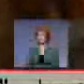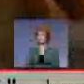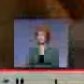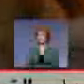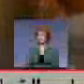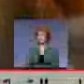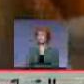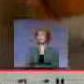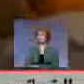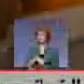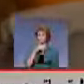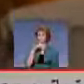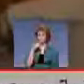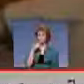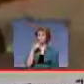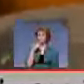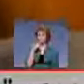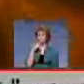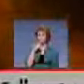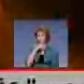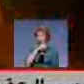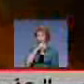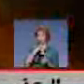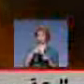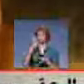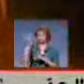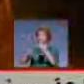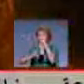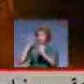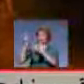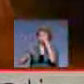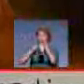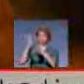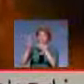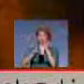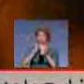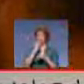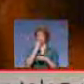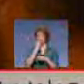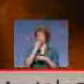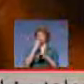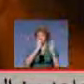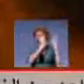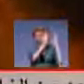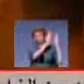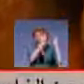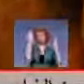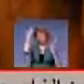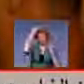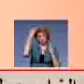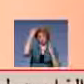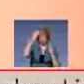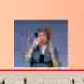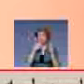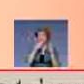عامل ازاي بعد الغسيل يعني الولع كانت هنا والسخان كان هنا وكان في لوحه مطبخ هنا فوق عندي ولعت برضه لوحه